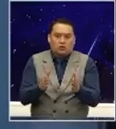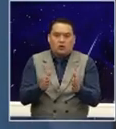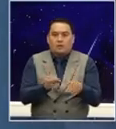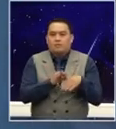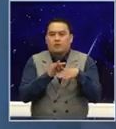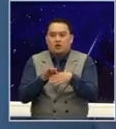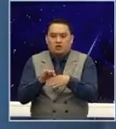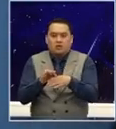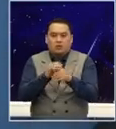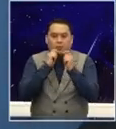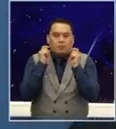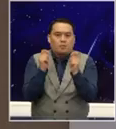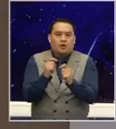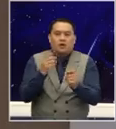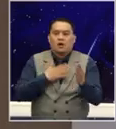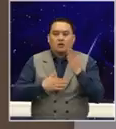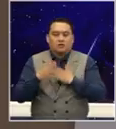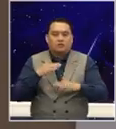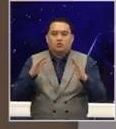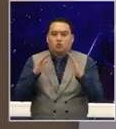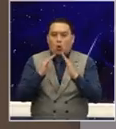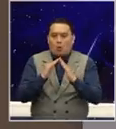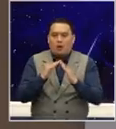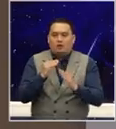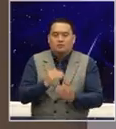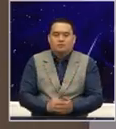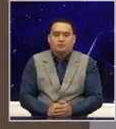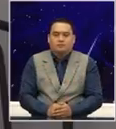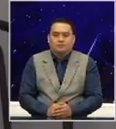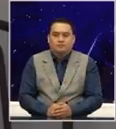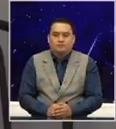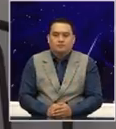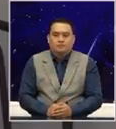провизии – двойной сюрприз для тех, кто коротает время дома, спасаясь от коронавируса.